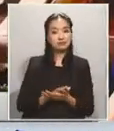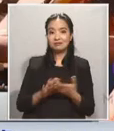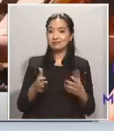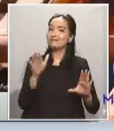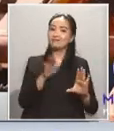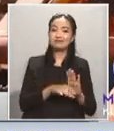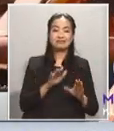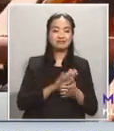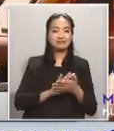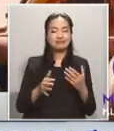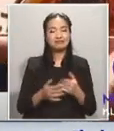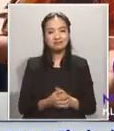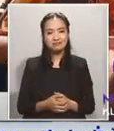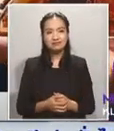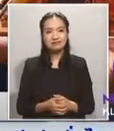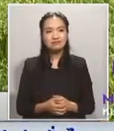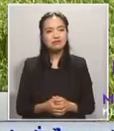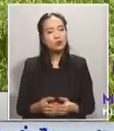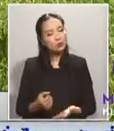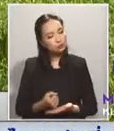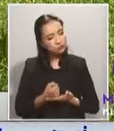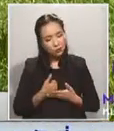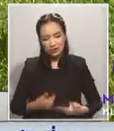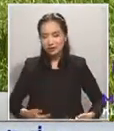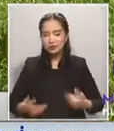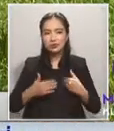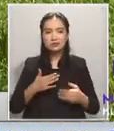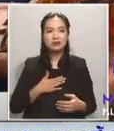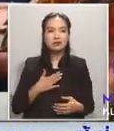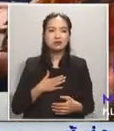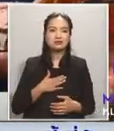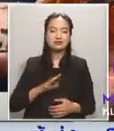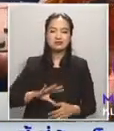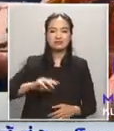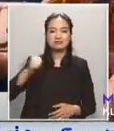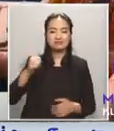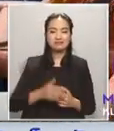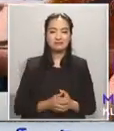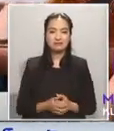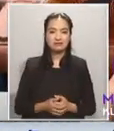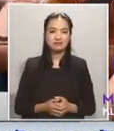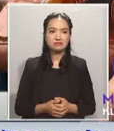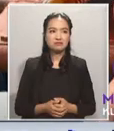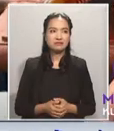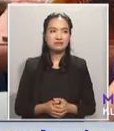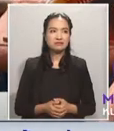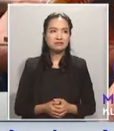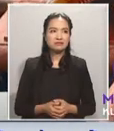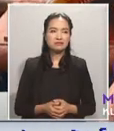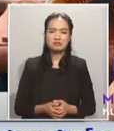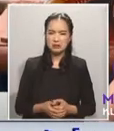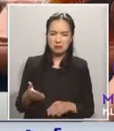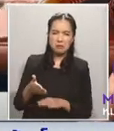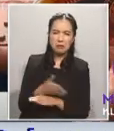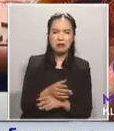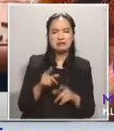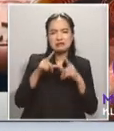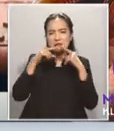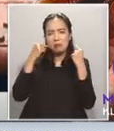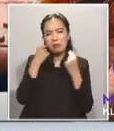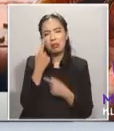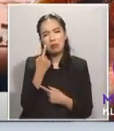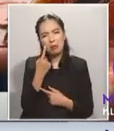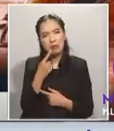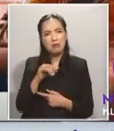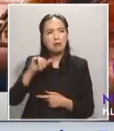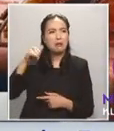กส.ปล่อยกู้ชีวิตเรา ถึงว่า ก็เลยดีขึ้นค่ะ ยังไม่ได้กู้ธกส.นี่เป็นไงยิ้มได้ไหม ยิ้มไม่ได้เลยค่ะโทร